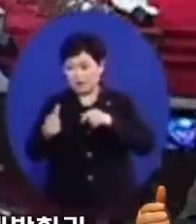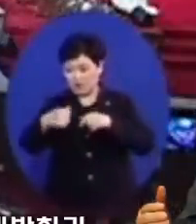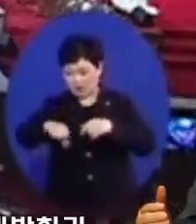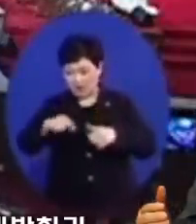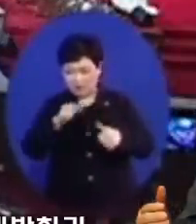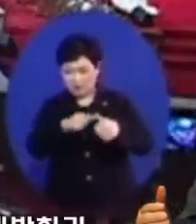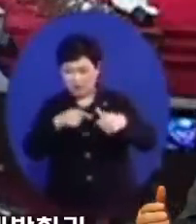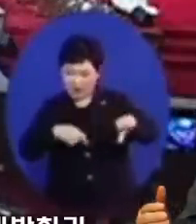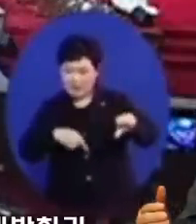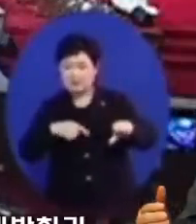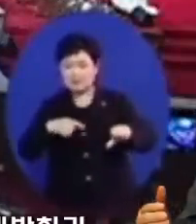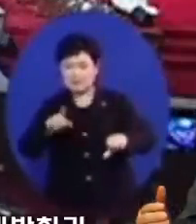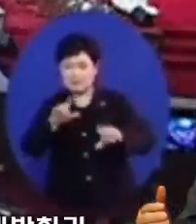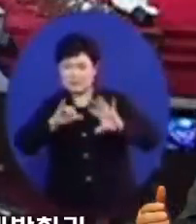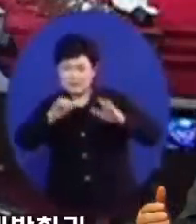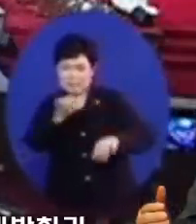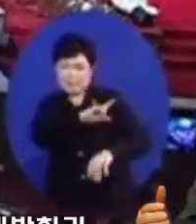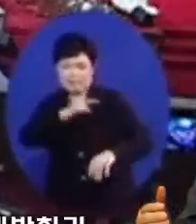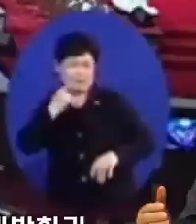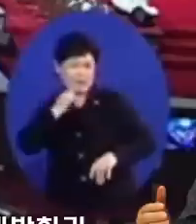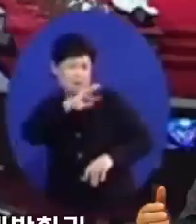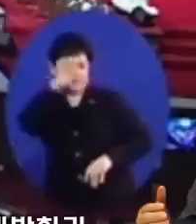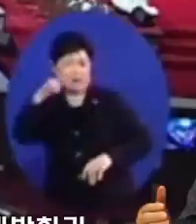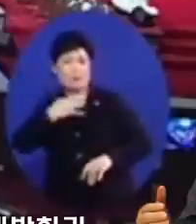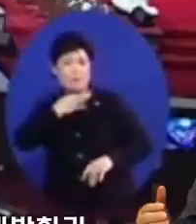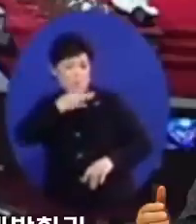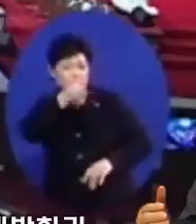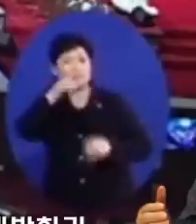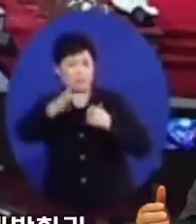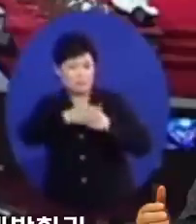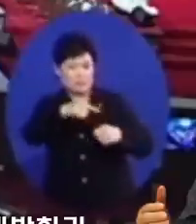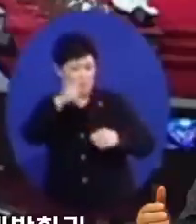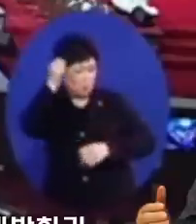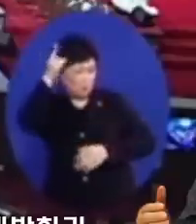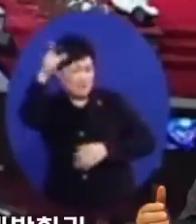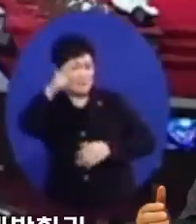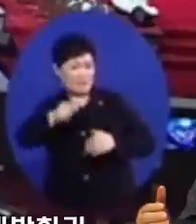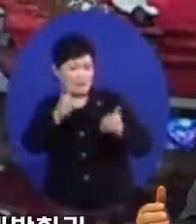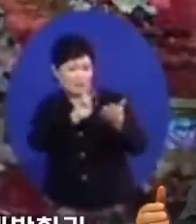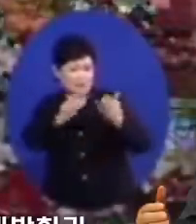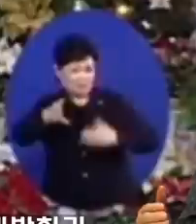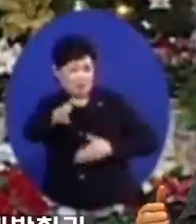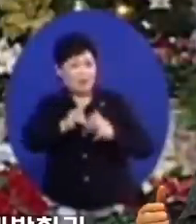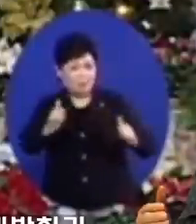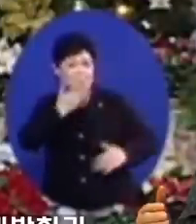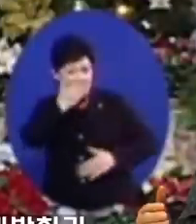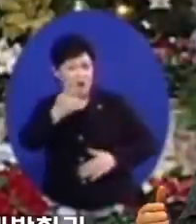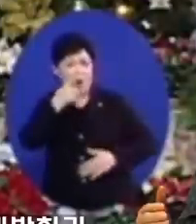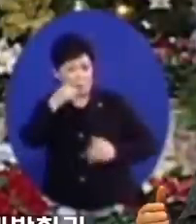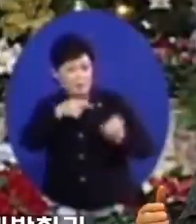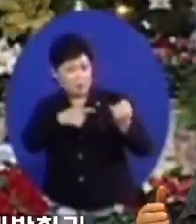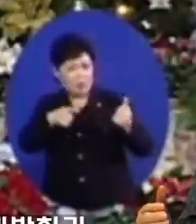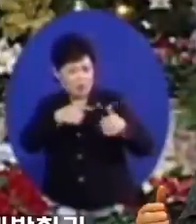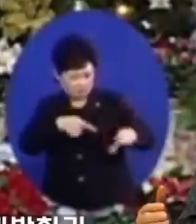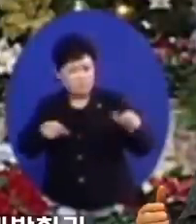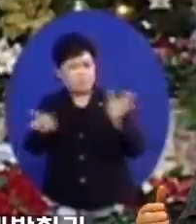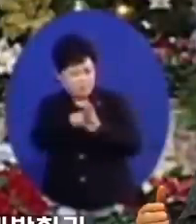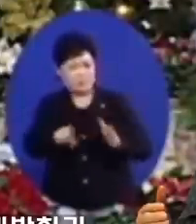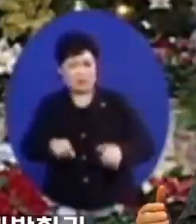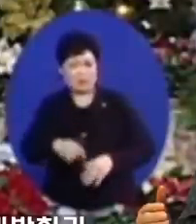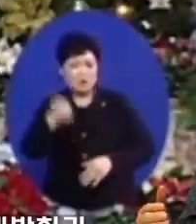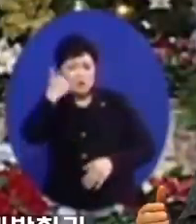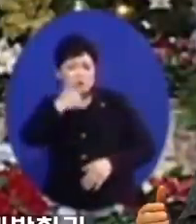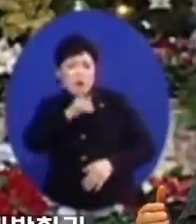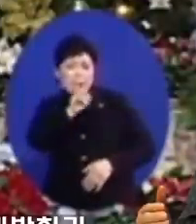가장 아름다운 목소리를 가지고 있다. 그러니 너는 틀림없이 위대한 승악가가 될 거야. 엄마는 널 믿는다. 누가